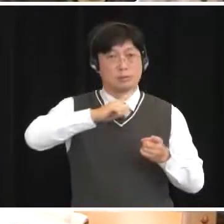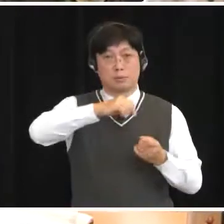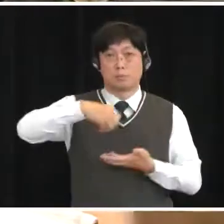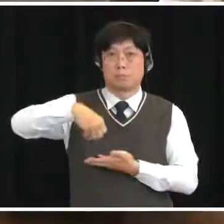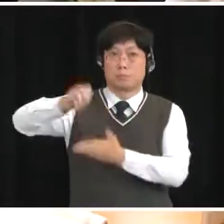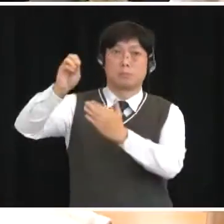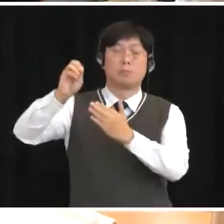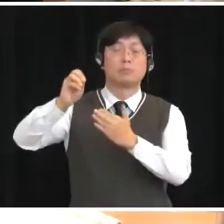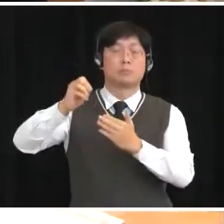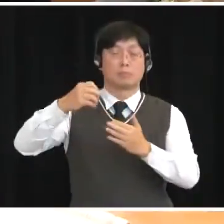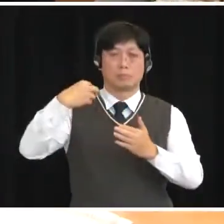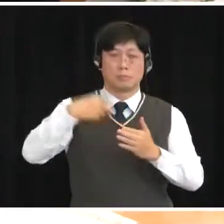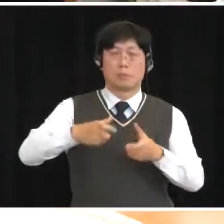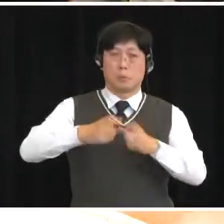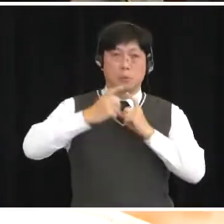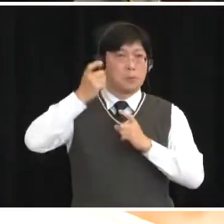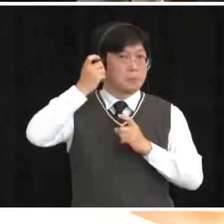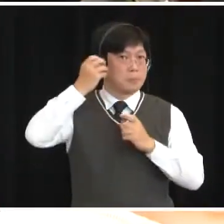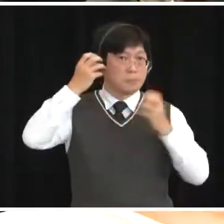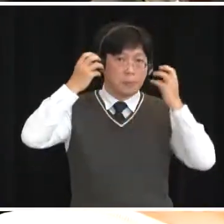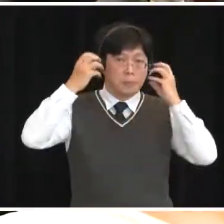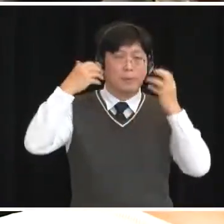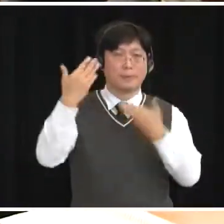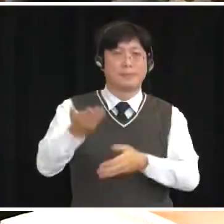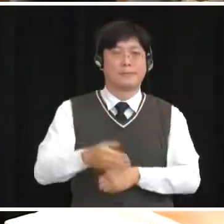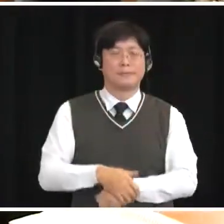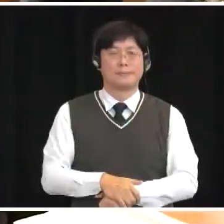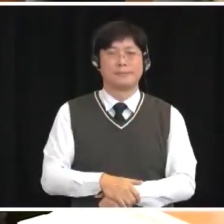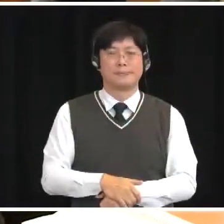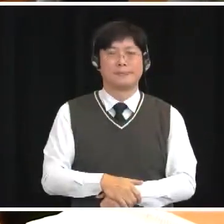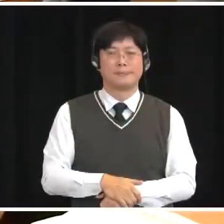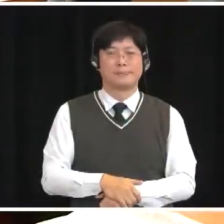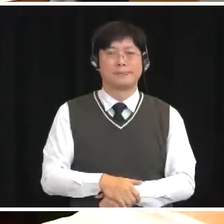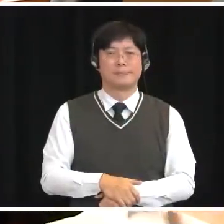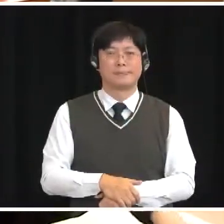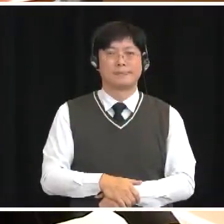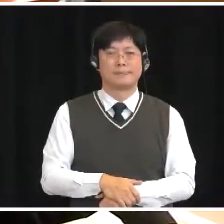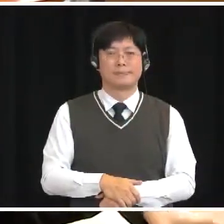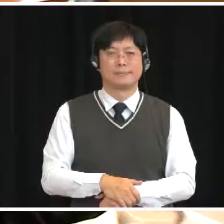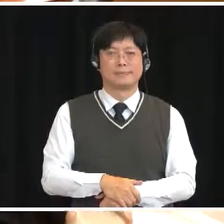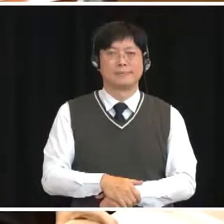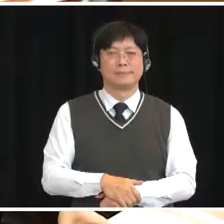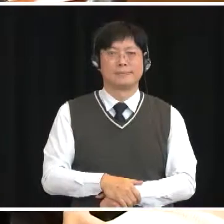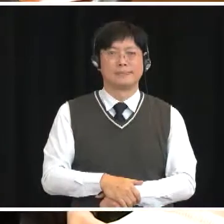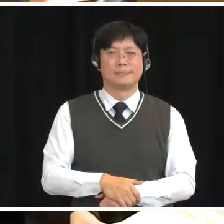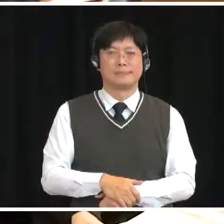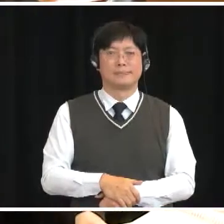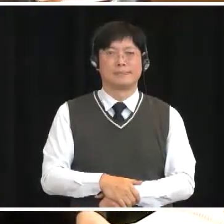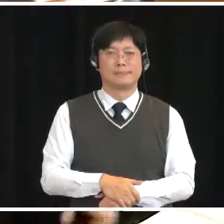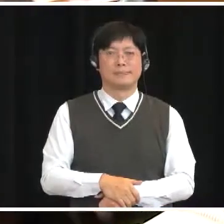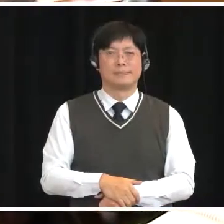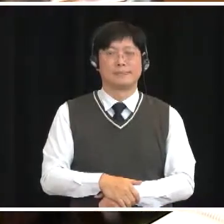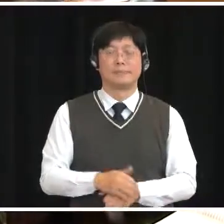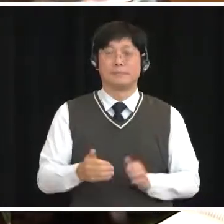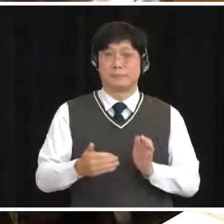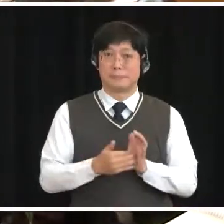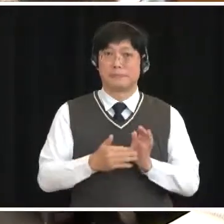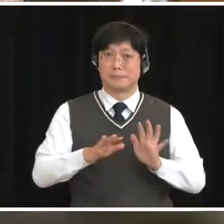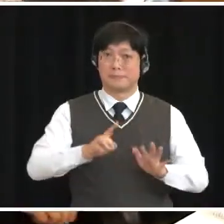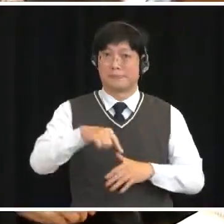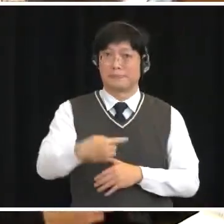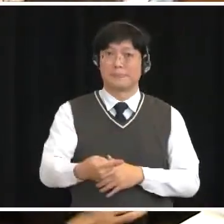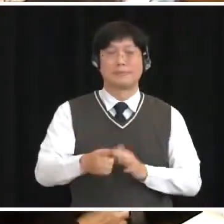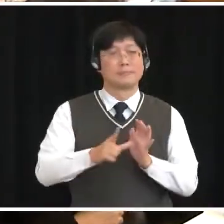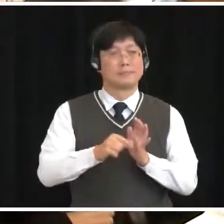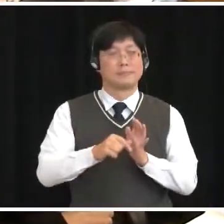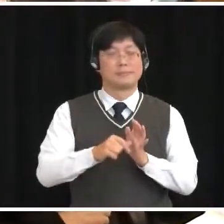品及归还口译设备。 等一下，次长要说下午谁要回答。 好的，那接下来的时间的话